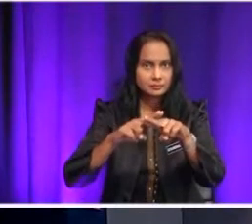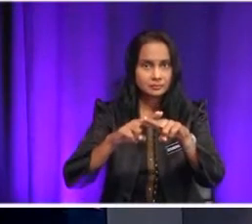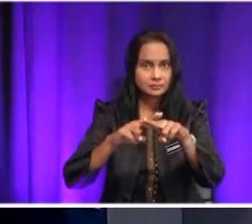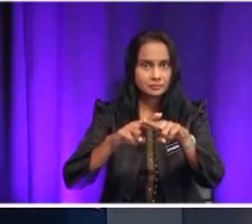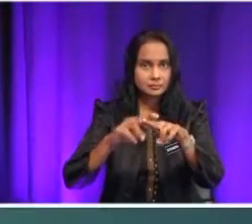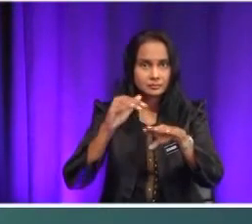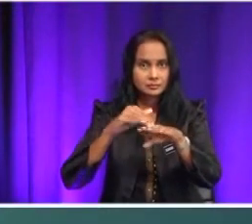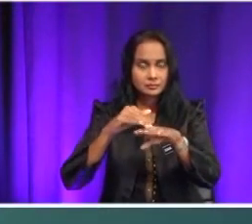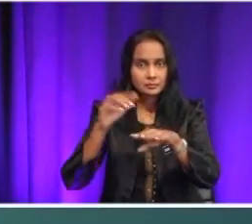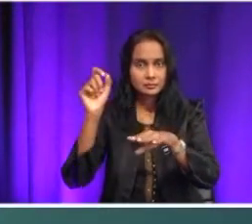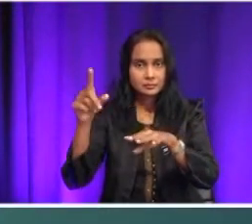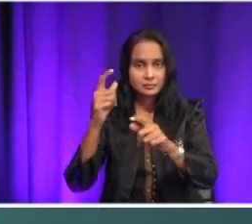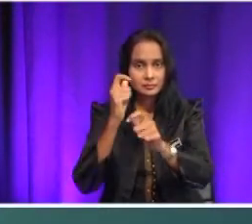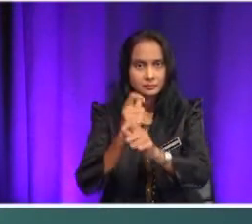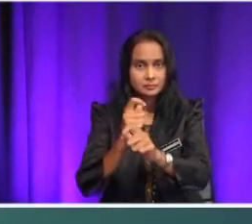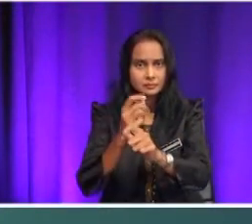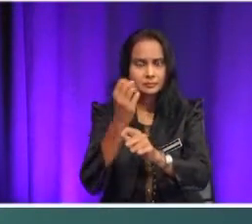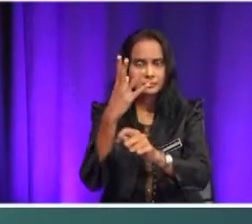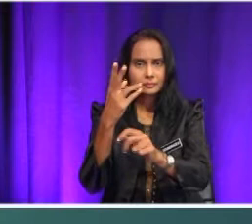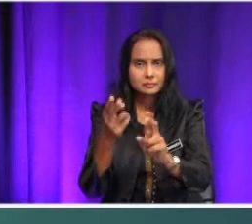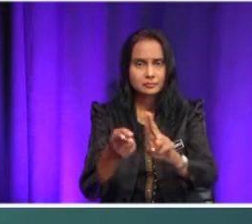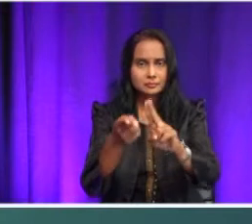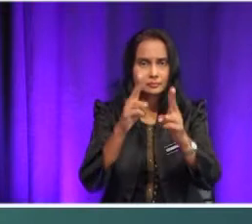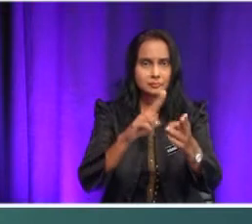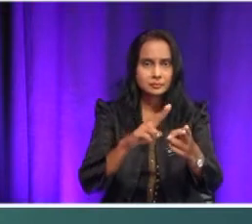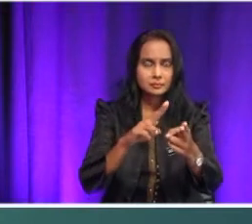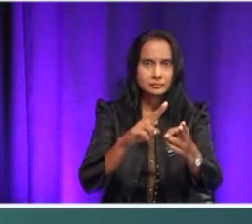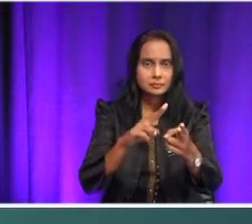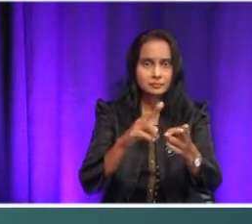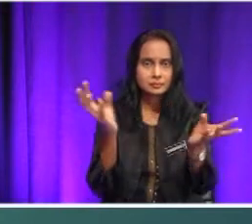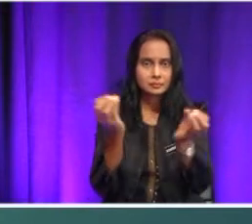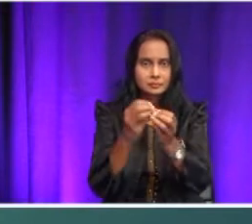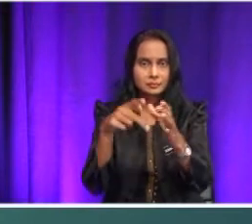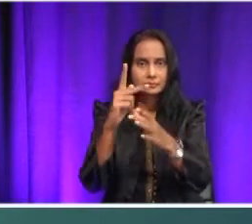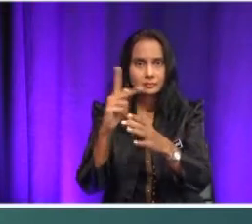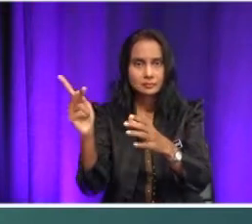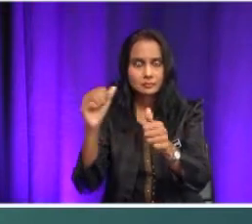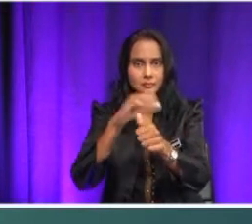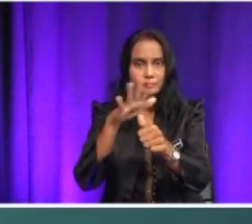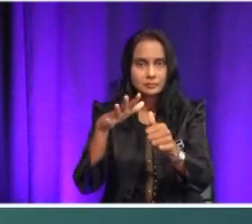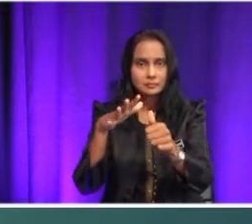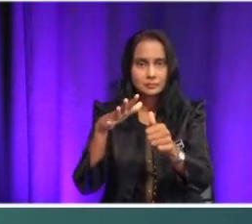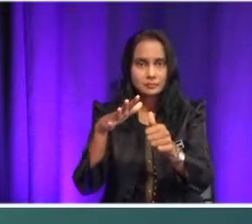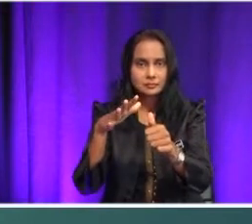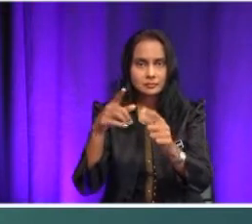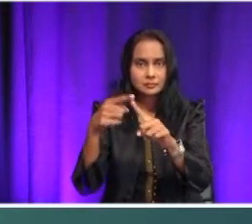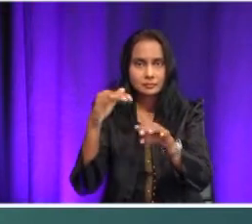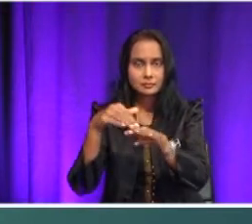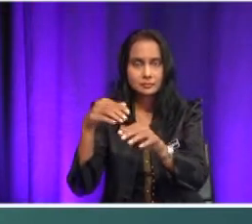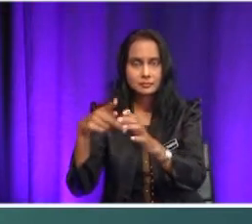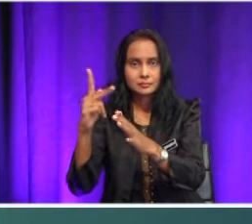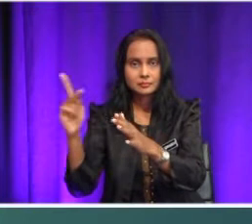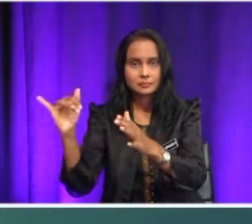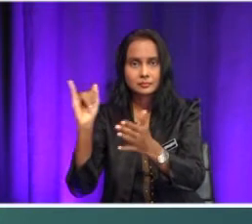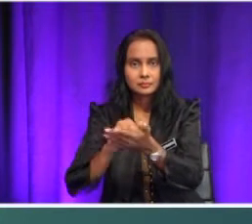input tetap berapa perubahan ke atas jumlah keluarannya kesan kepada keluaran tuh tadi ya